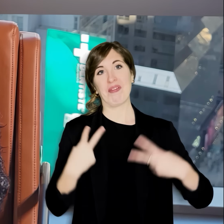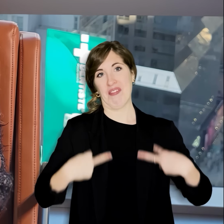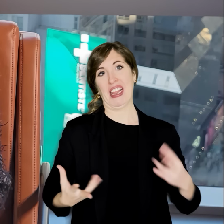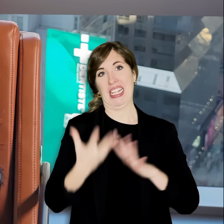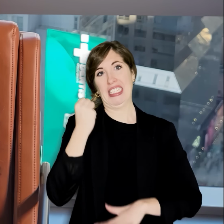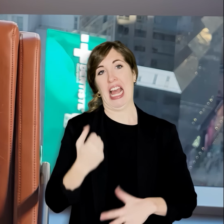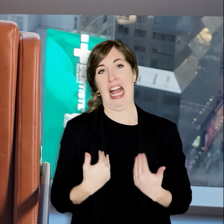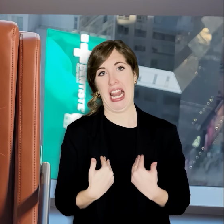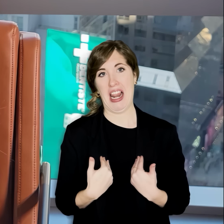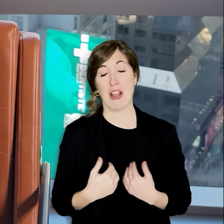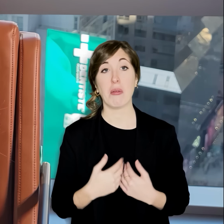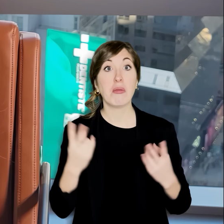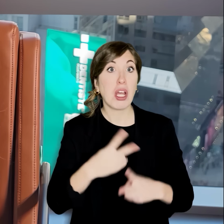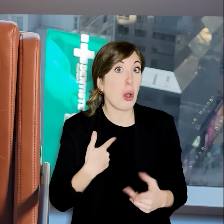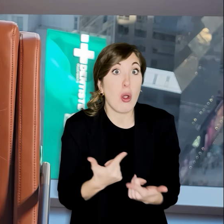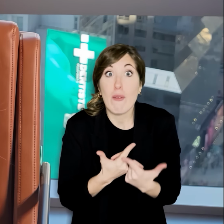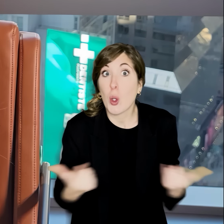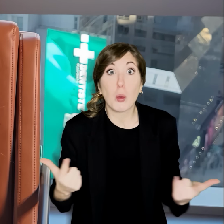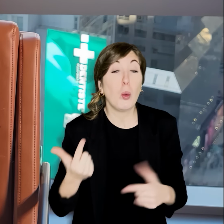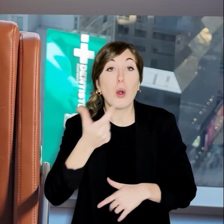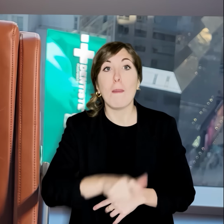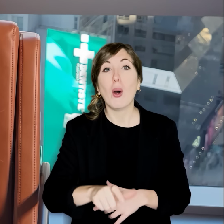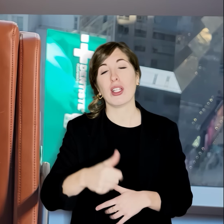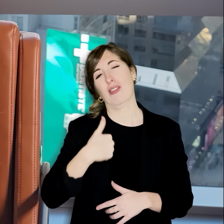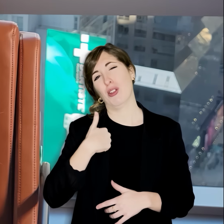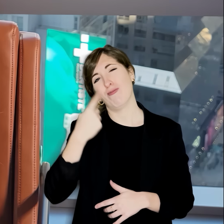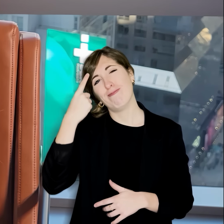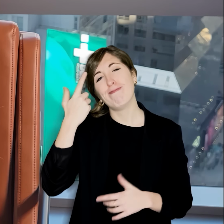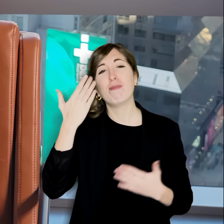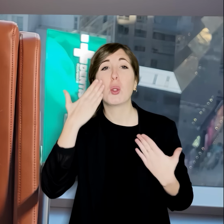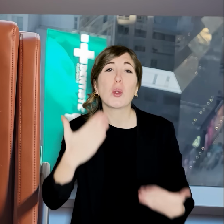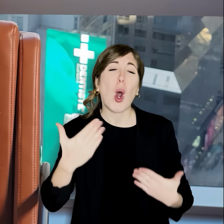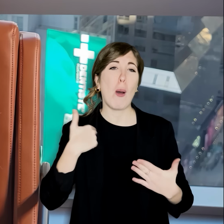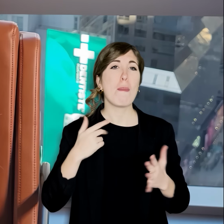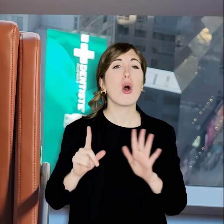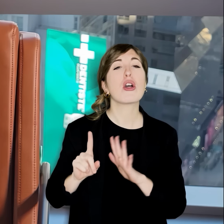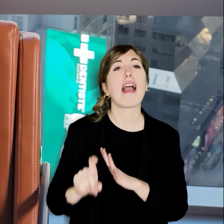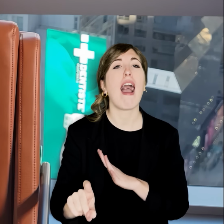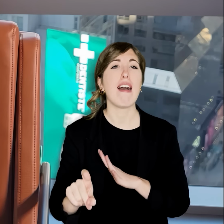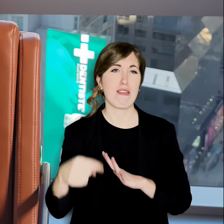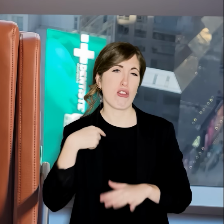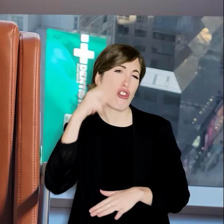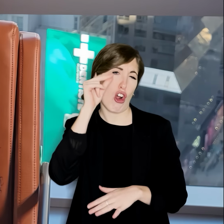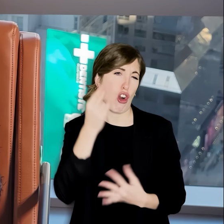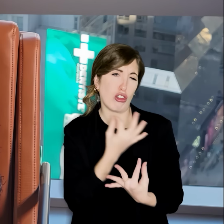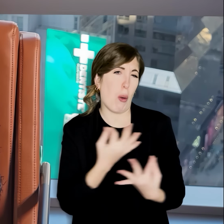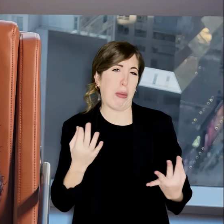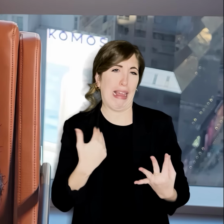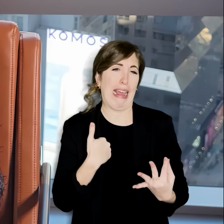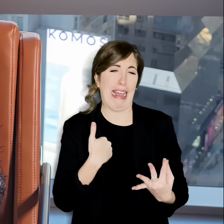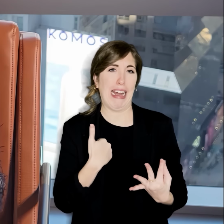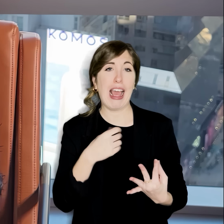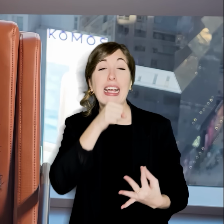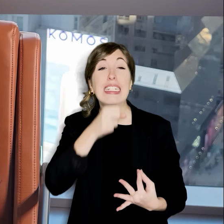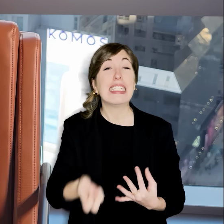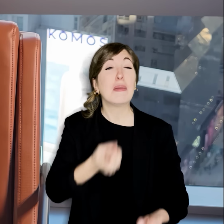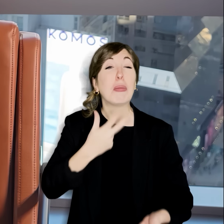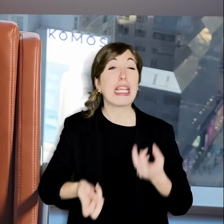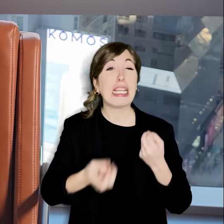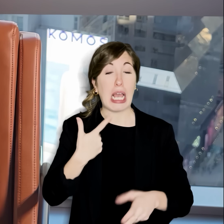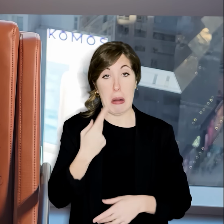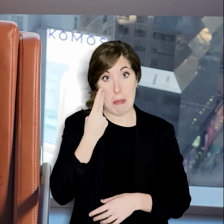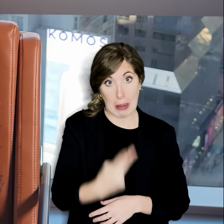e sono stata molto fortunata perché avendo io familiarità Purtroppo con il cancro so riconoscere i suoi